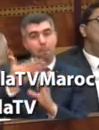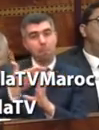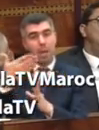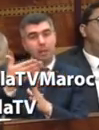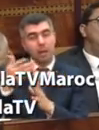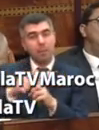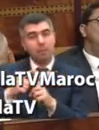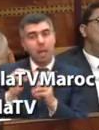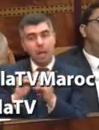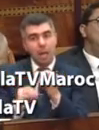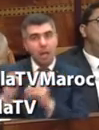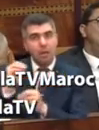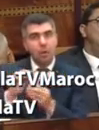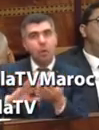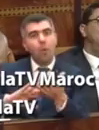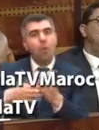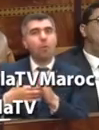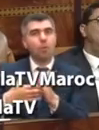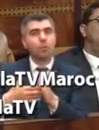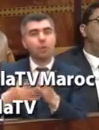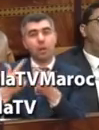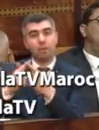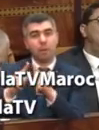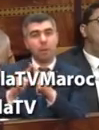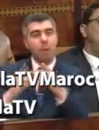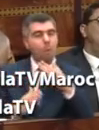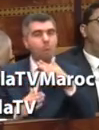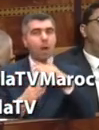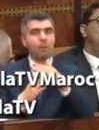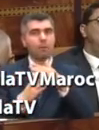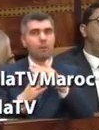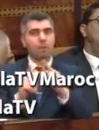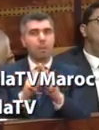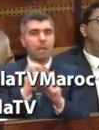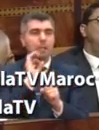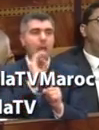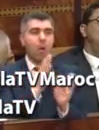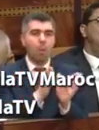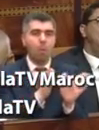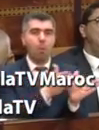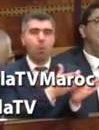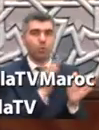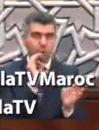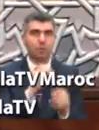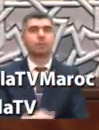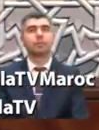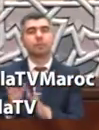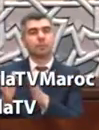غاليه السنه اللي كتجي كنديروها كاملين، هنا خص نقولوا ستوب، تكون عيب واحد الاماكن معينه. شكرا سيد النائب.